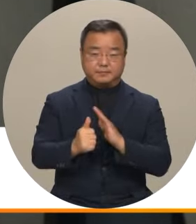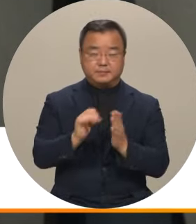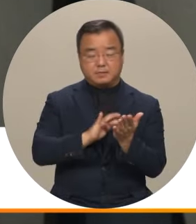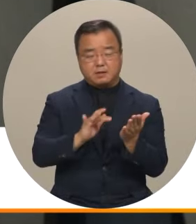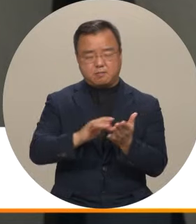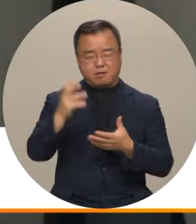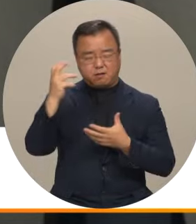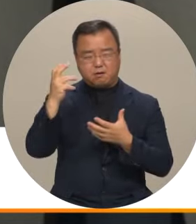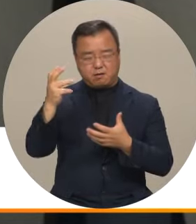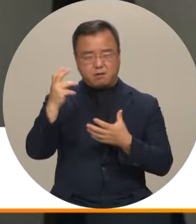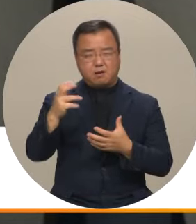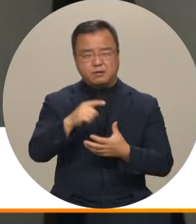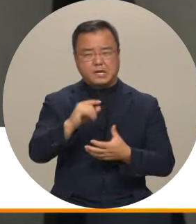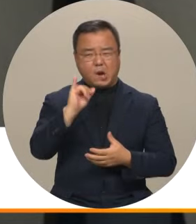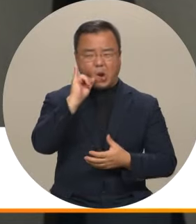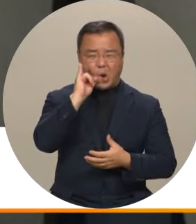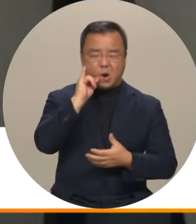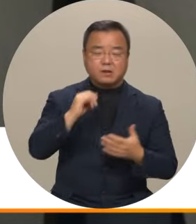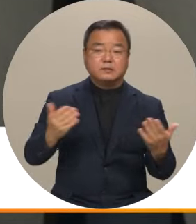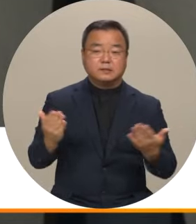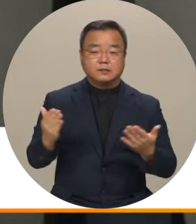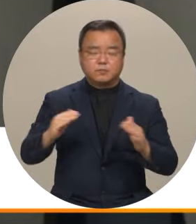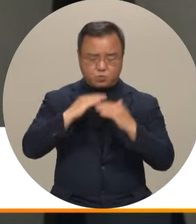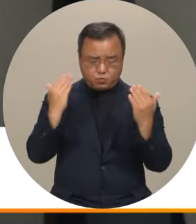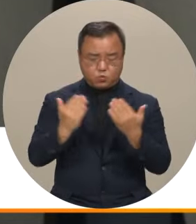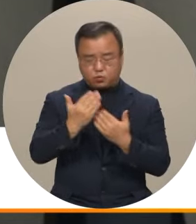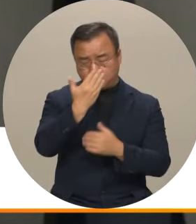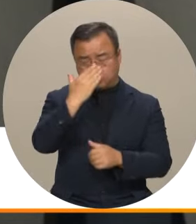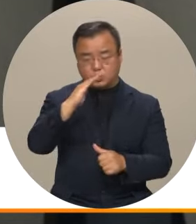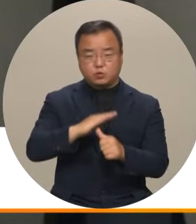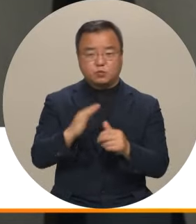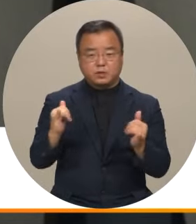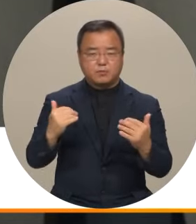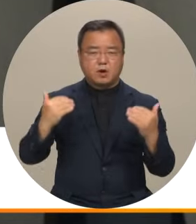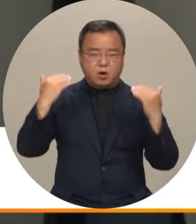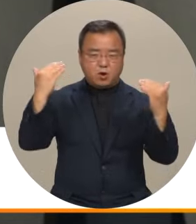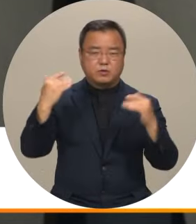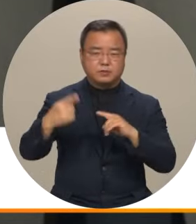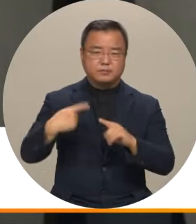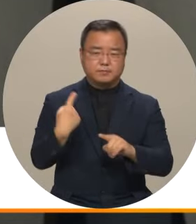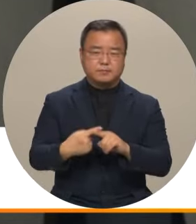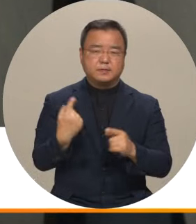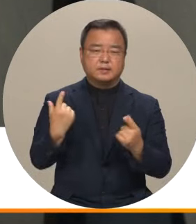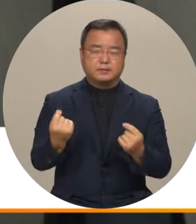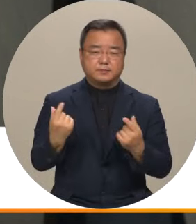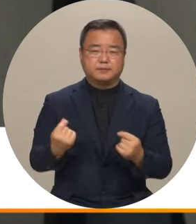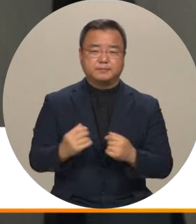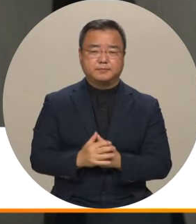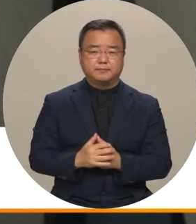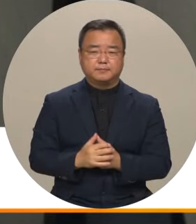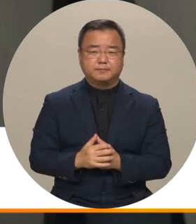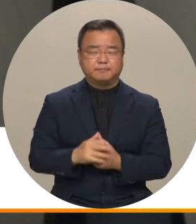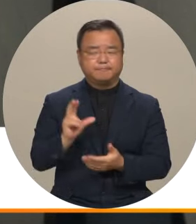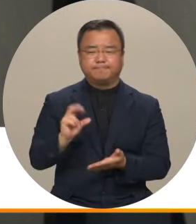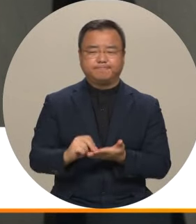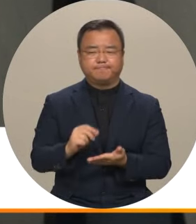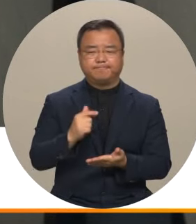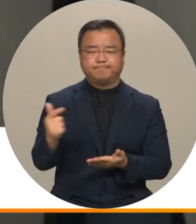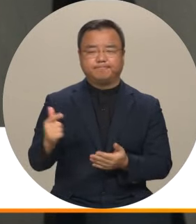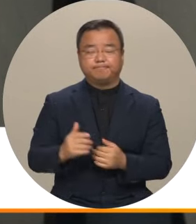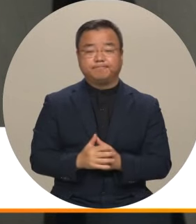과몰입 중독은 모든 청소년 그리고 어른들도 마찬가지죠 솔직히 아 큰 문제입니다네